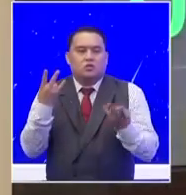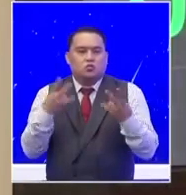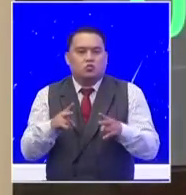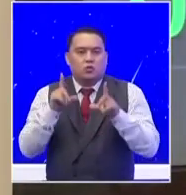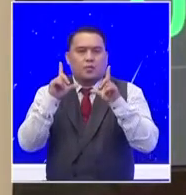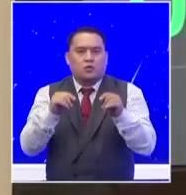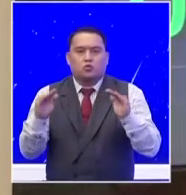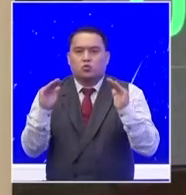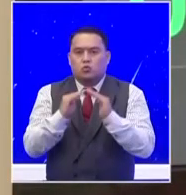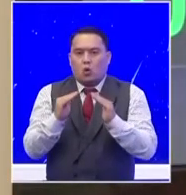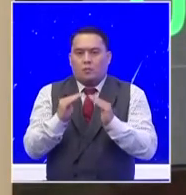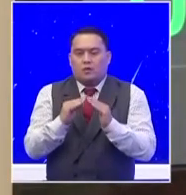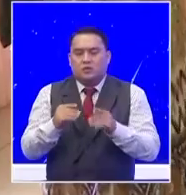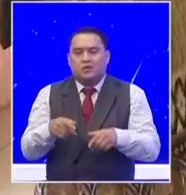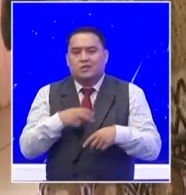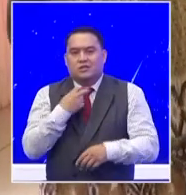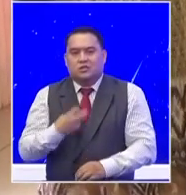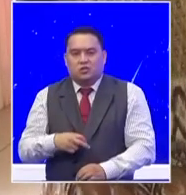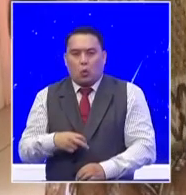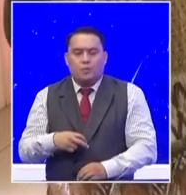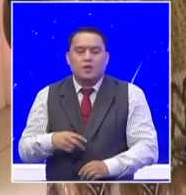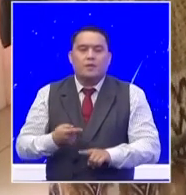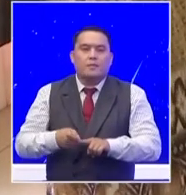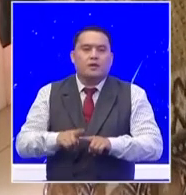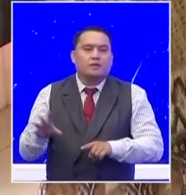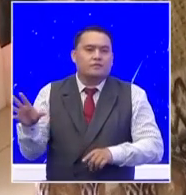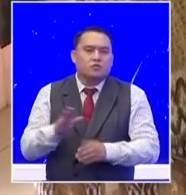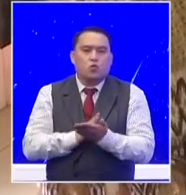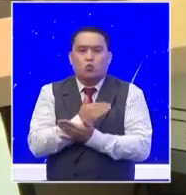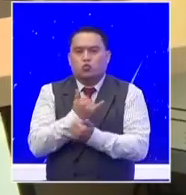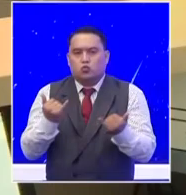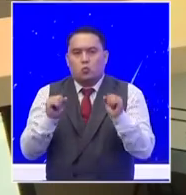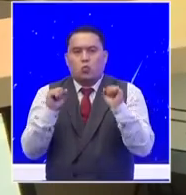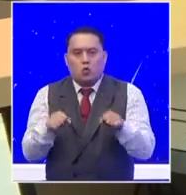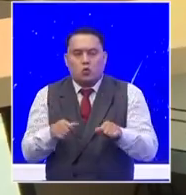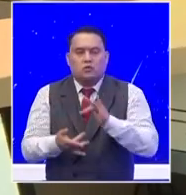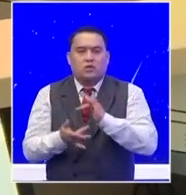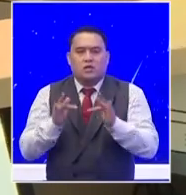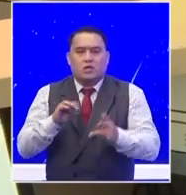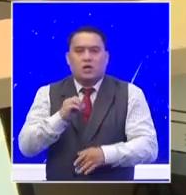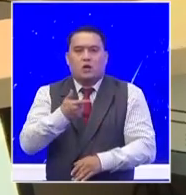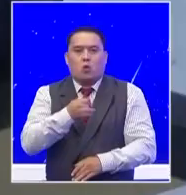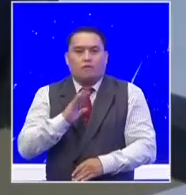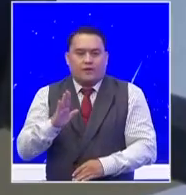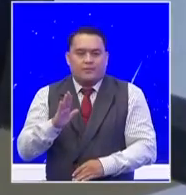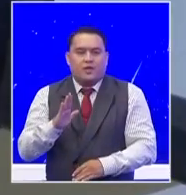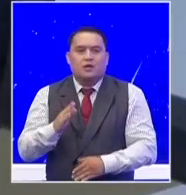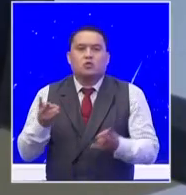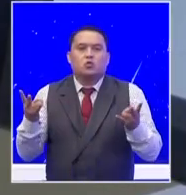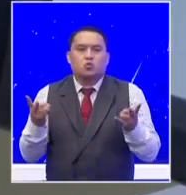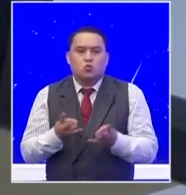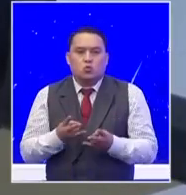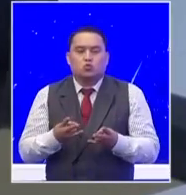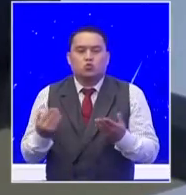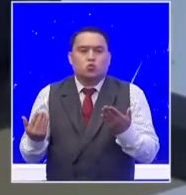надобности выходить из дома и подвергать себя риску. Практически все нужные услуги можно заказать через сайт электронного правительства. Для этого необходим